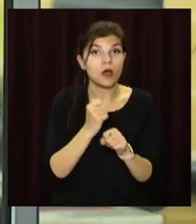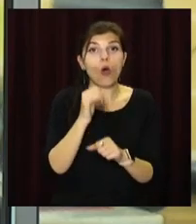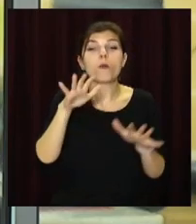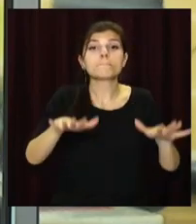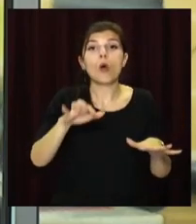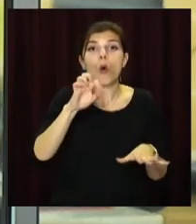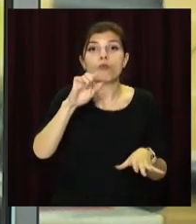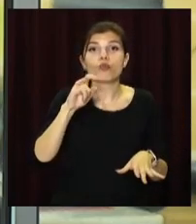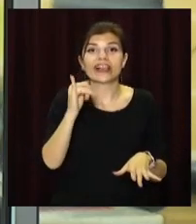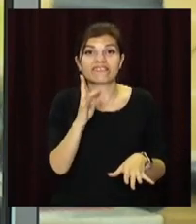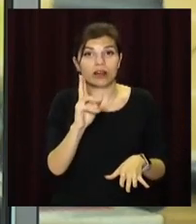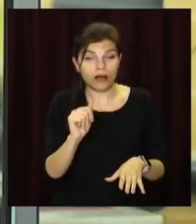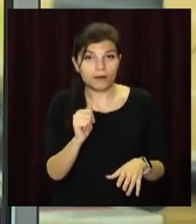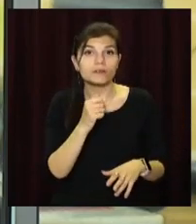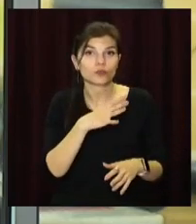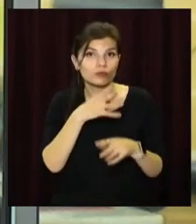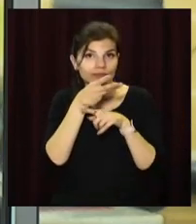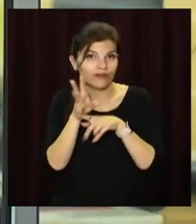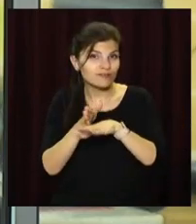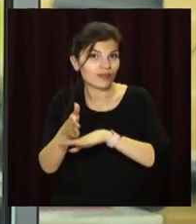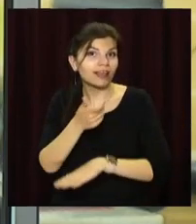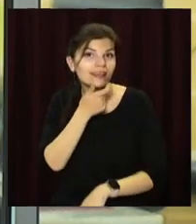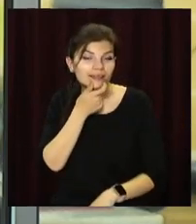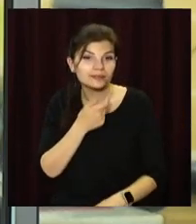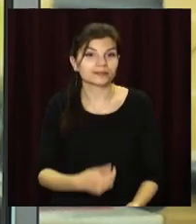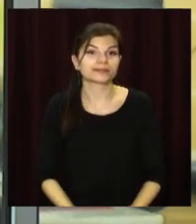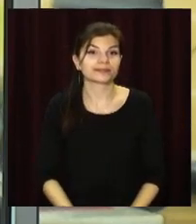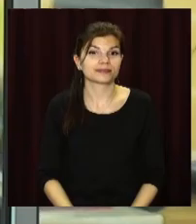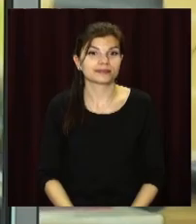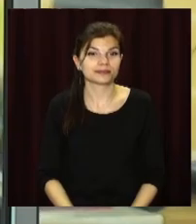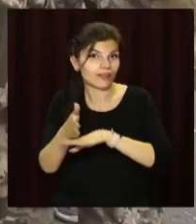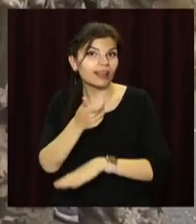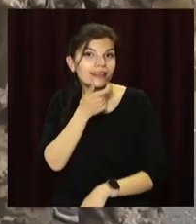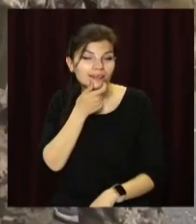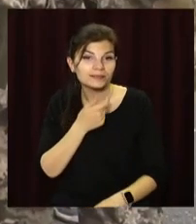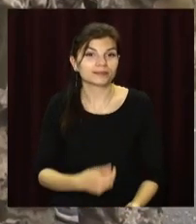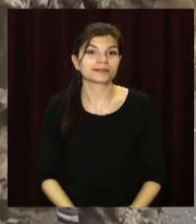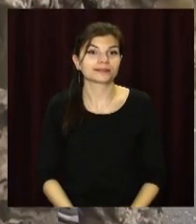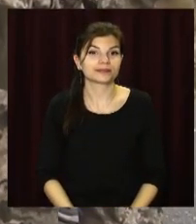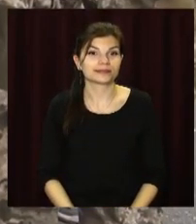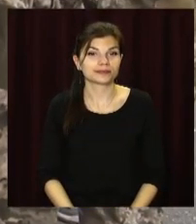українського козацтва. Як це робили в Обухівці, бачила наша Галина Ізмайлова.